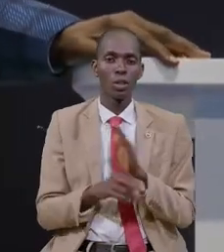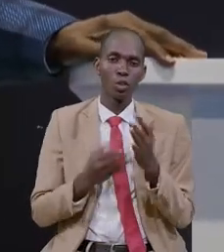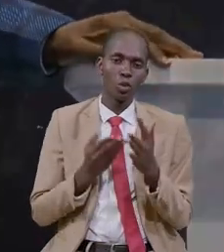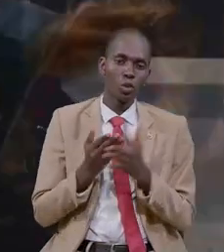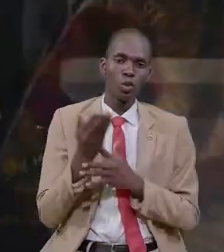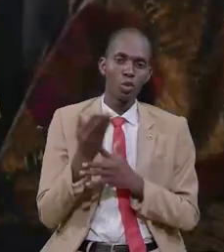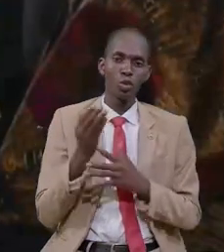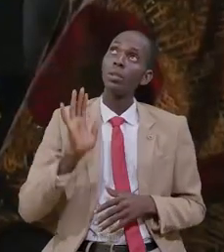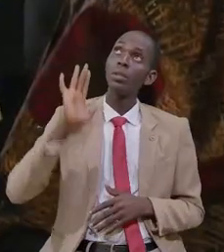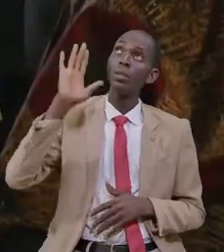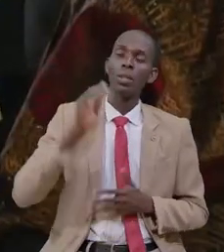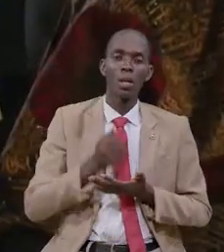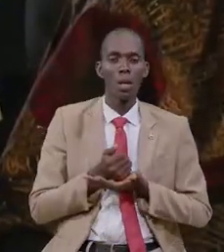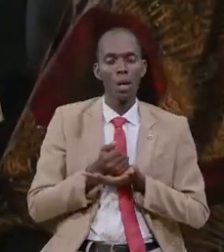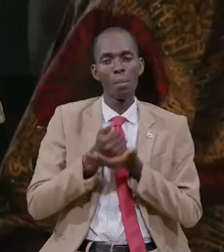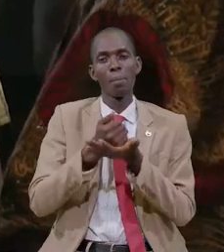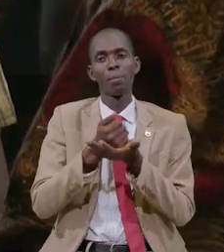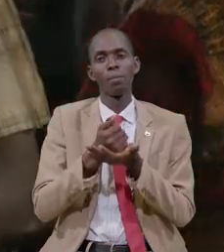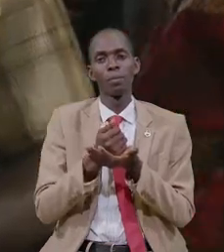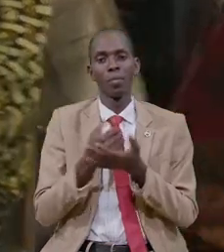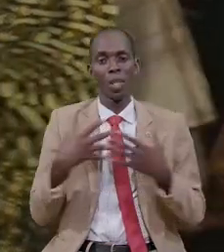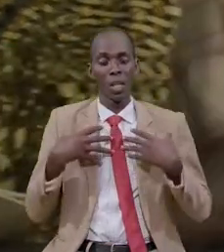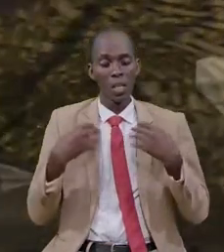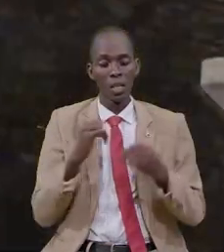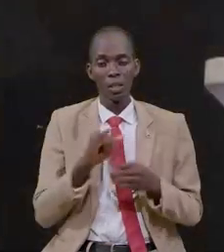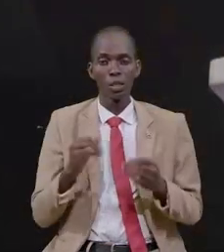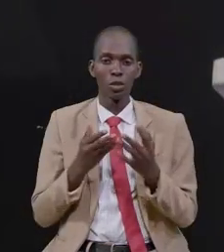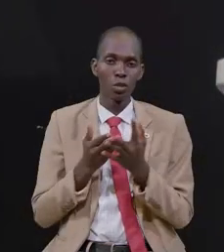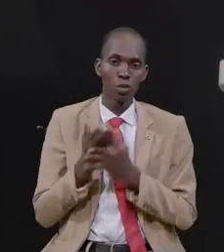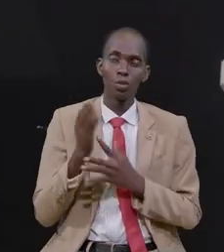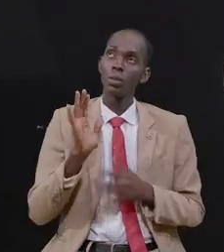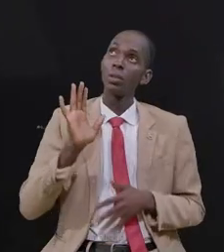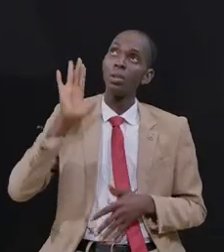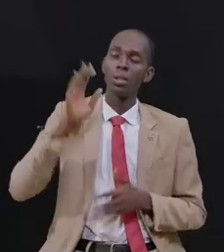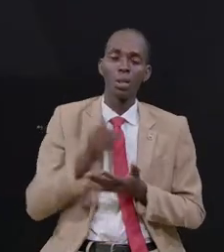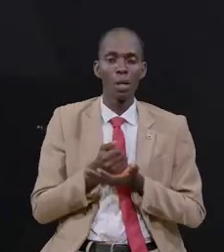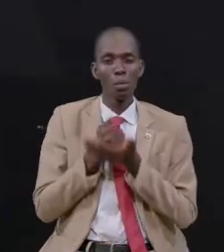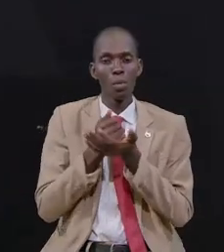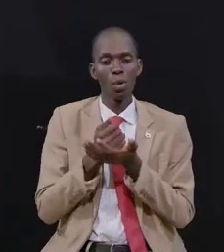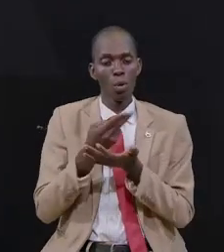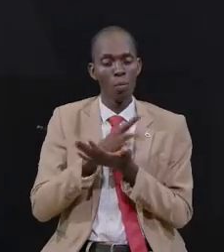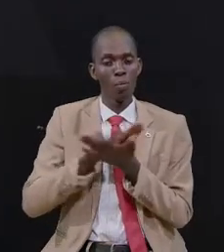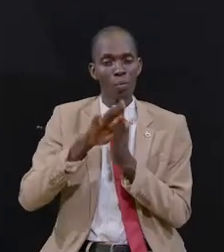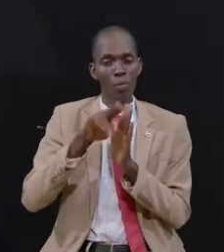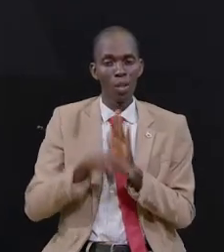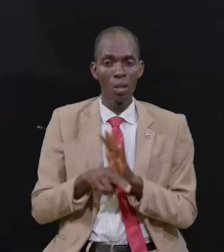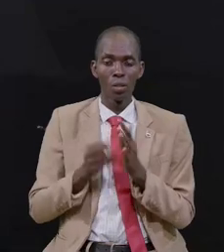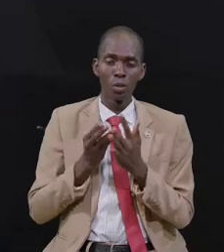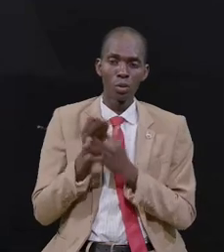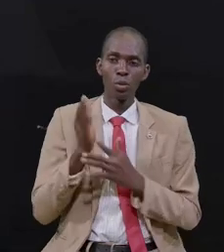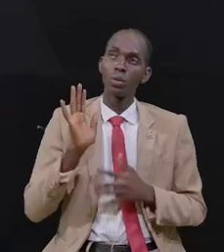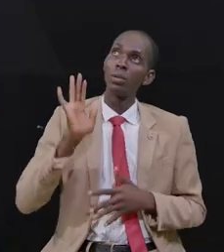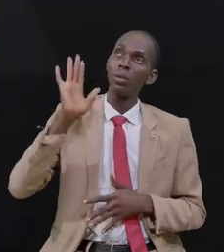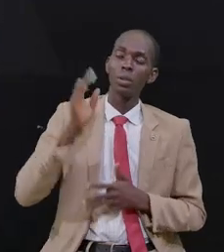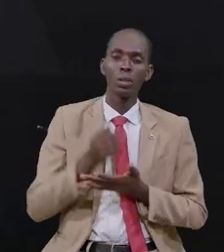aide. La guérison par son aide. La sainteté par son